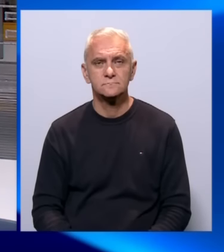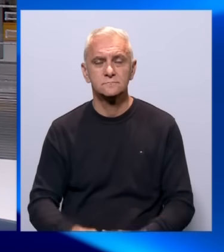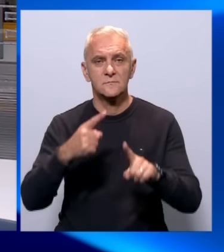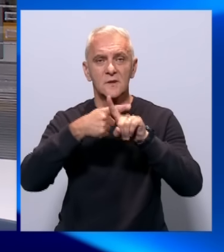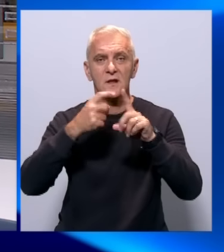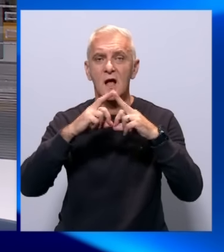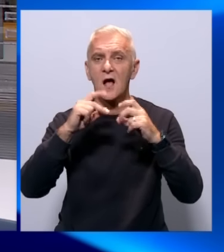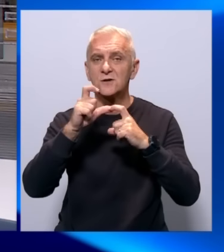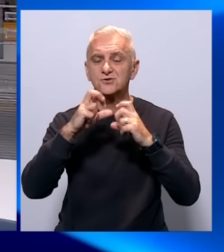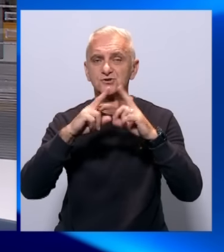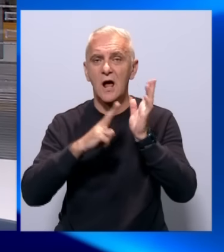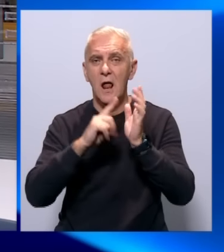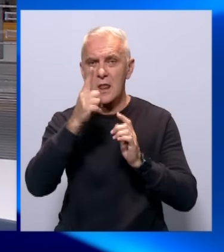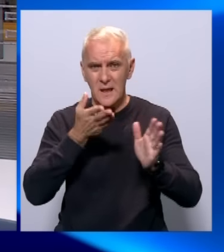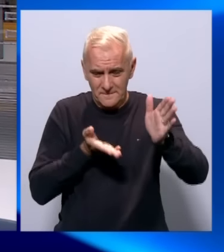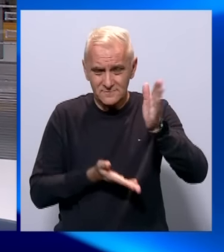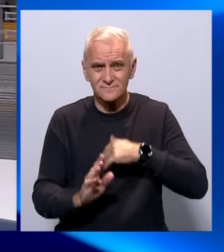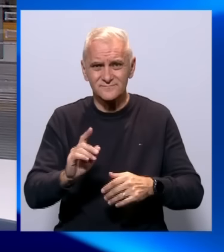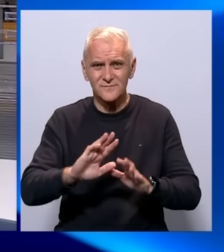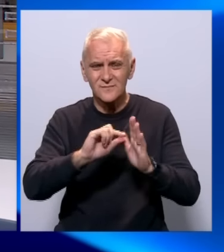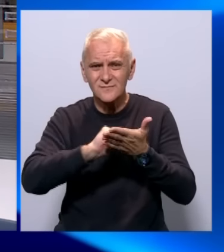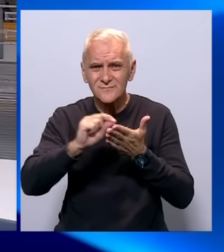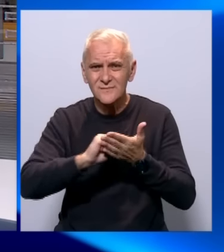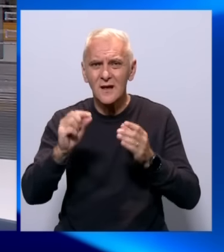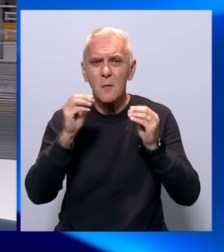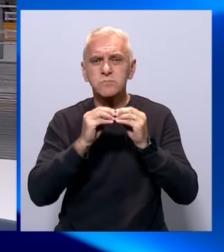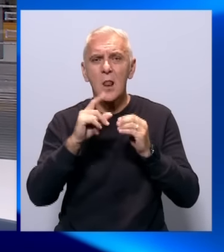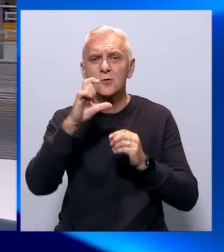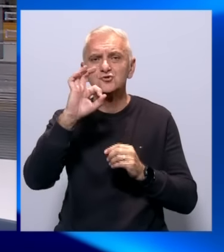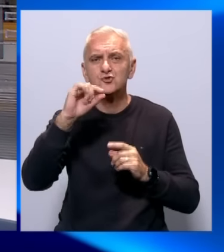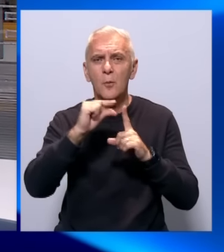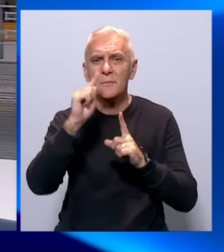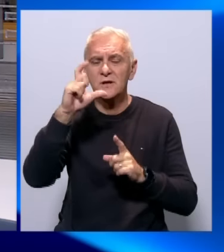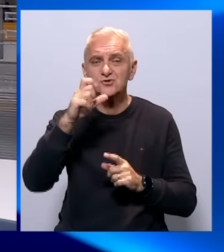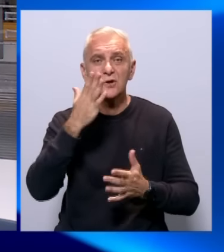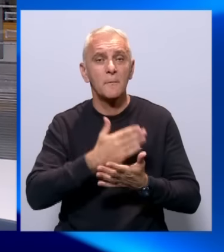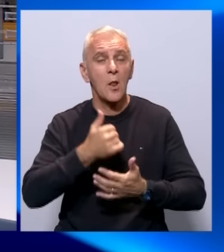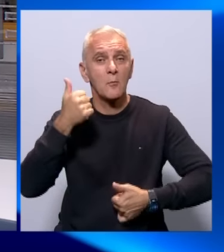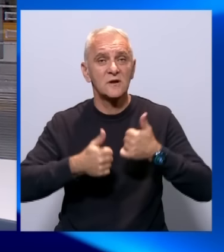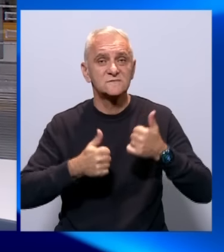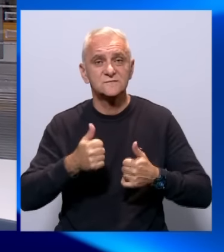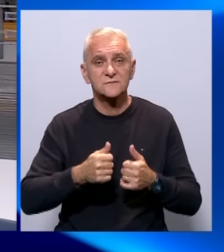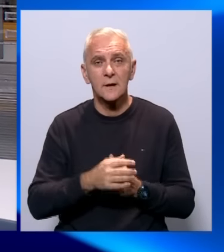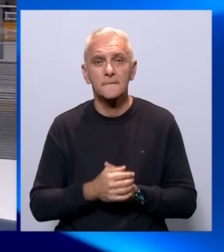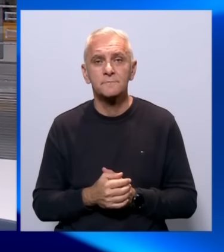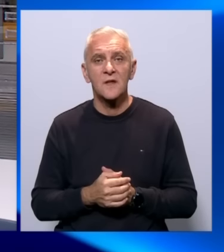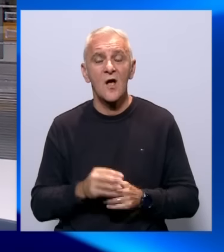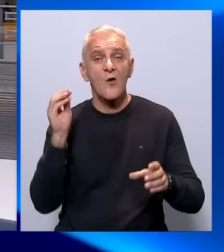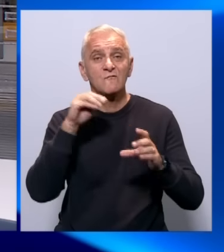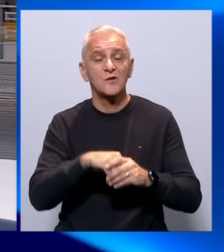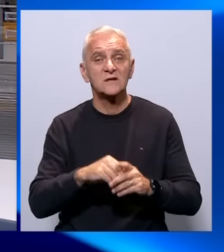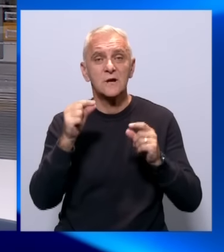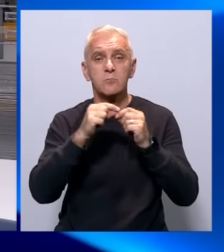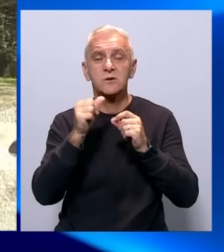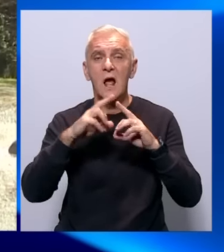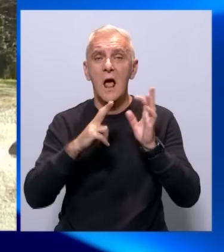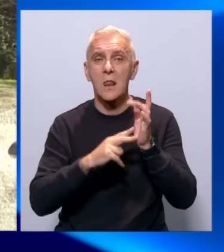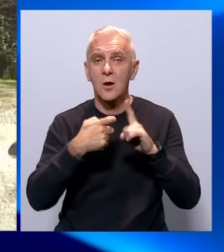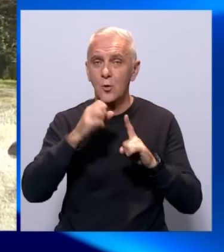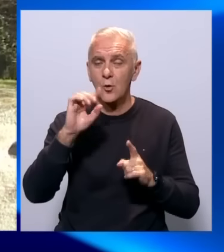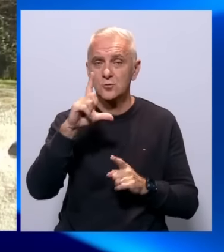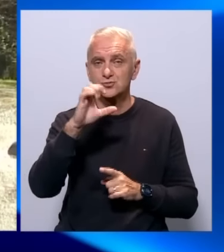U Hašanima, rodnom mjestu književnika Branka Ćopića, održana je manifestacija Ćopićevim stazama djetinjstva. Fondacija Branko